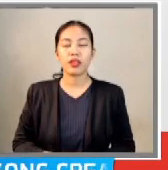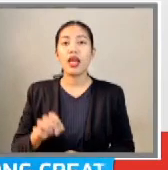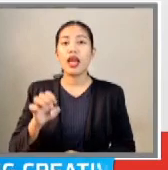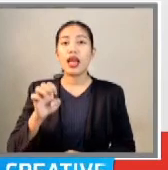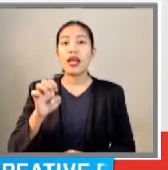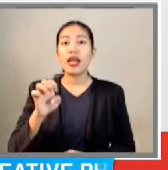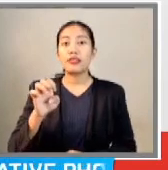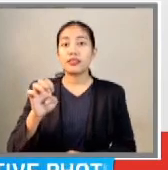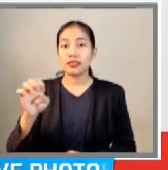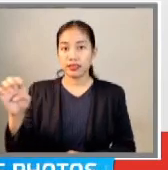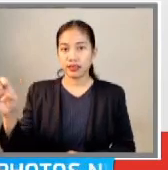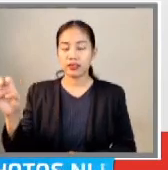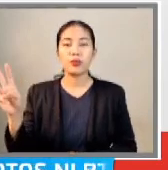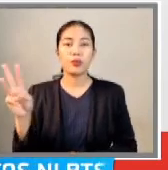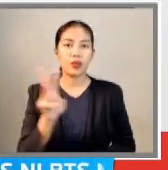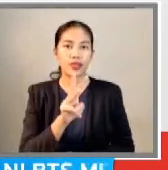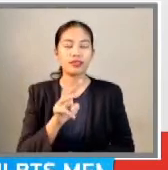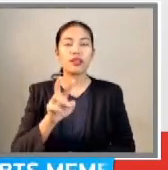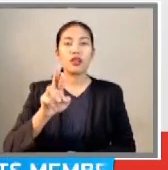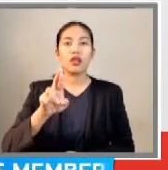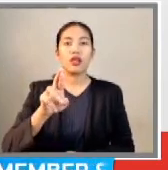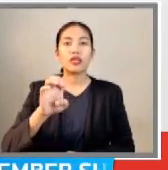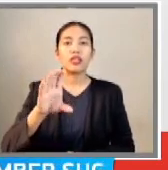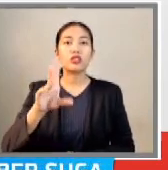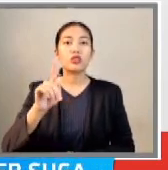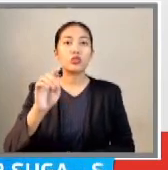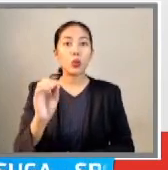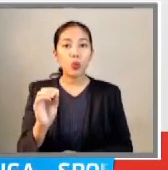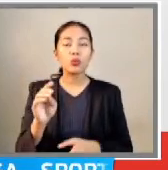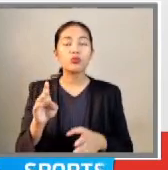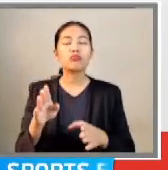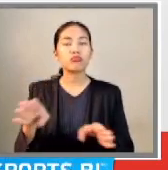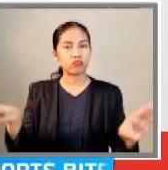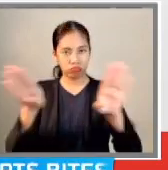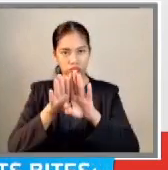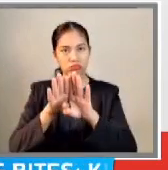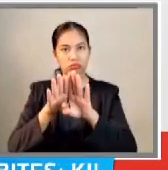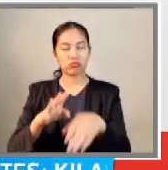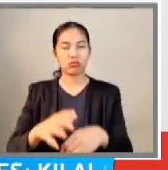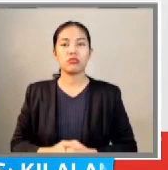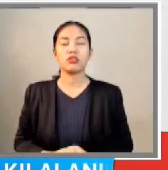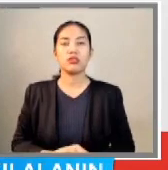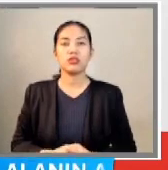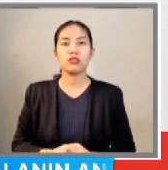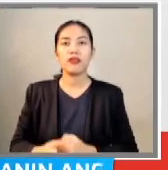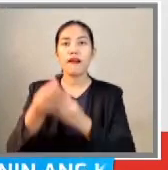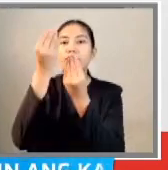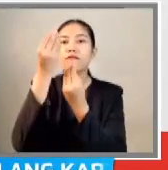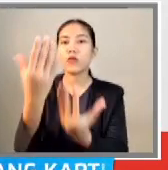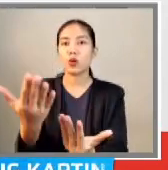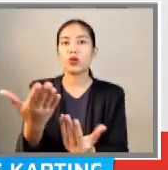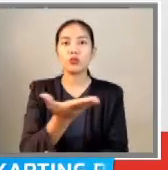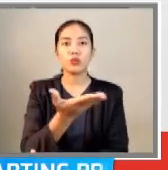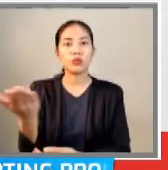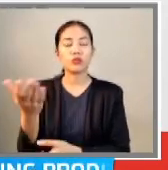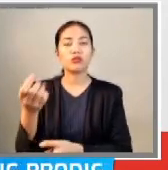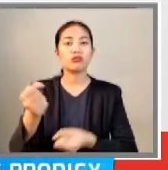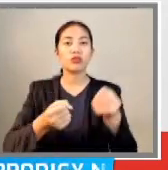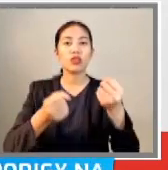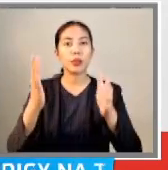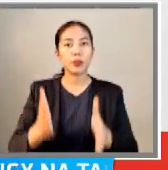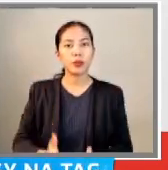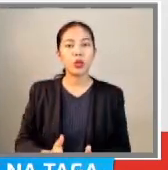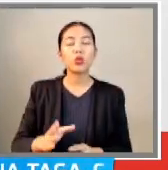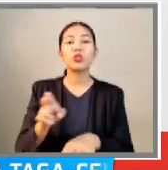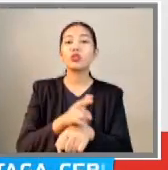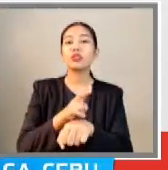Recto Avenue at ang Nicanor Reyes Street. Inaabisuhan po ang mga motoristang apektado ng road closure na gumamit muna